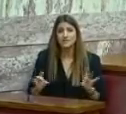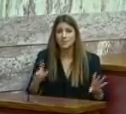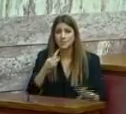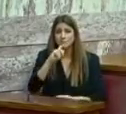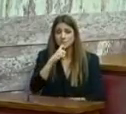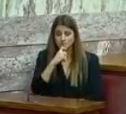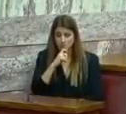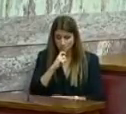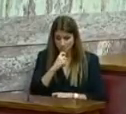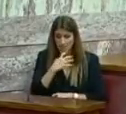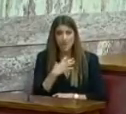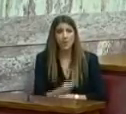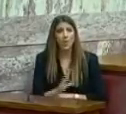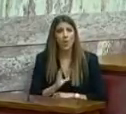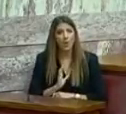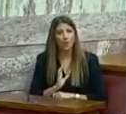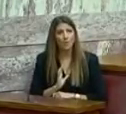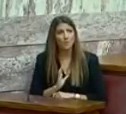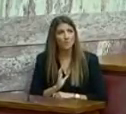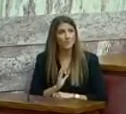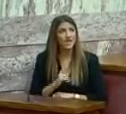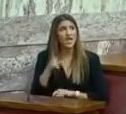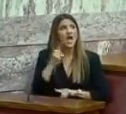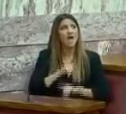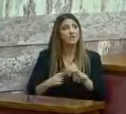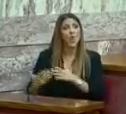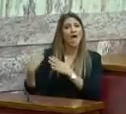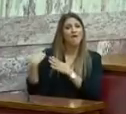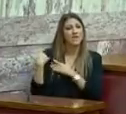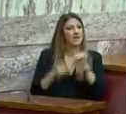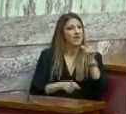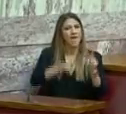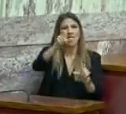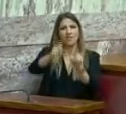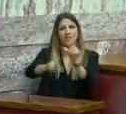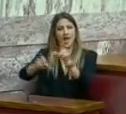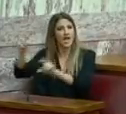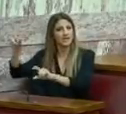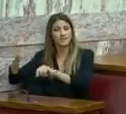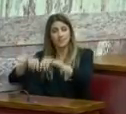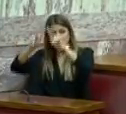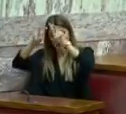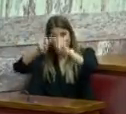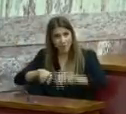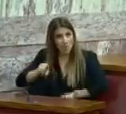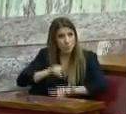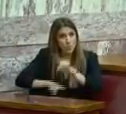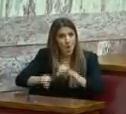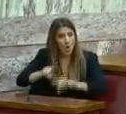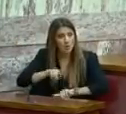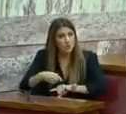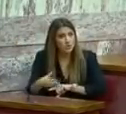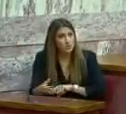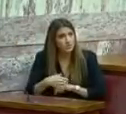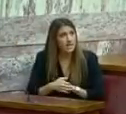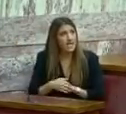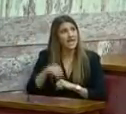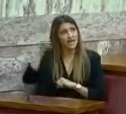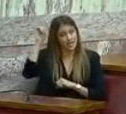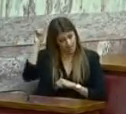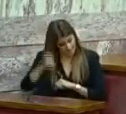Αν αυτό συνιστά και ποινική ευθύνη για κάθε έναν, αυτό είναι διερευνητέο προφανώς. Αλλά όχι